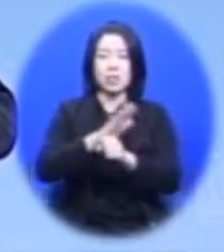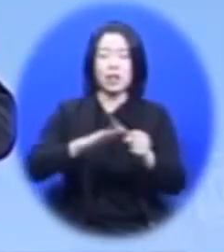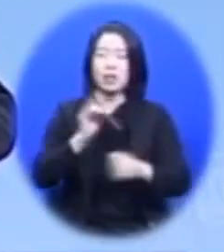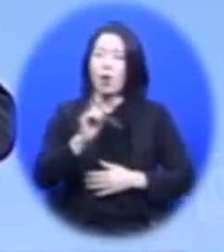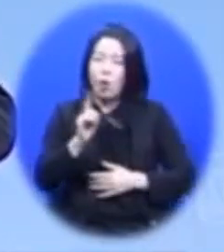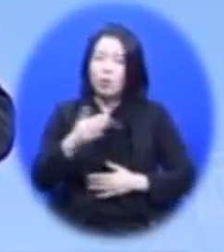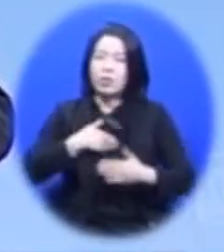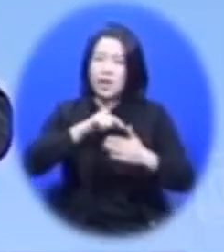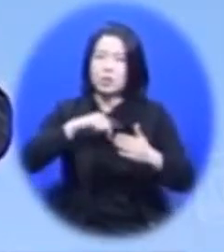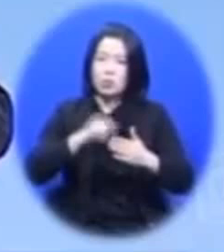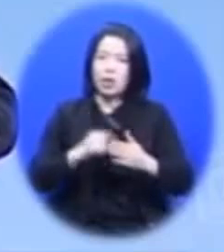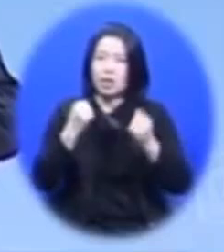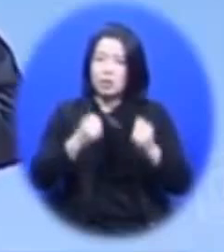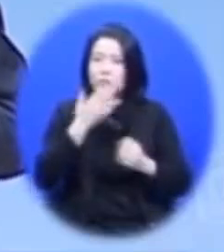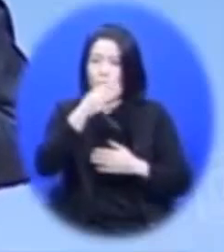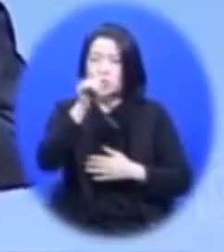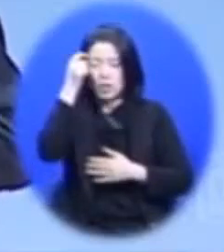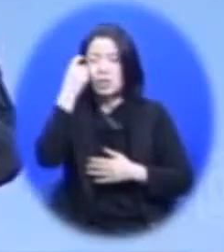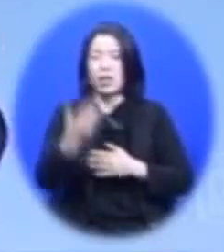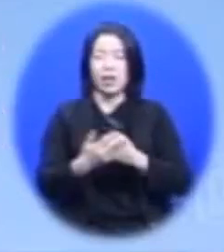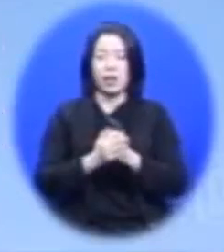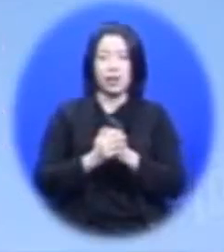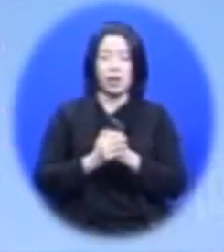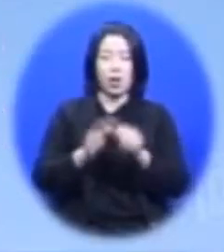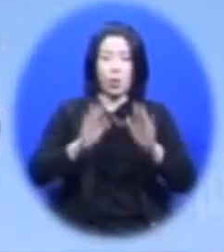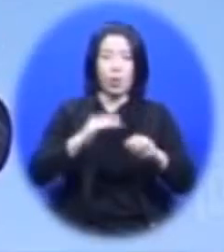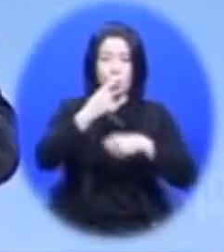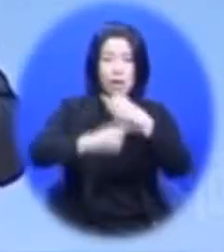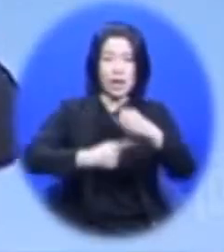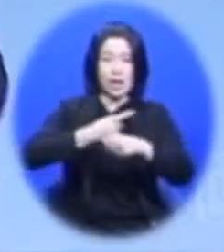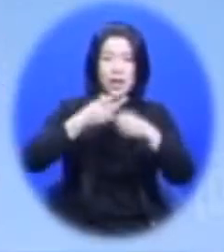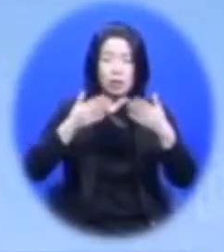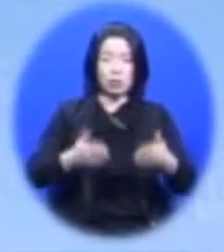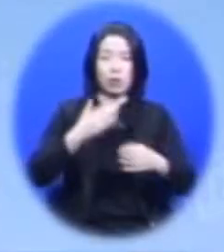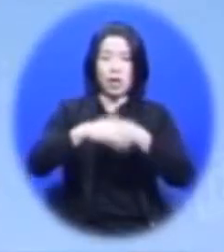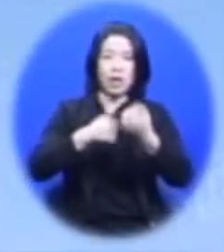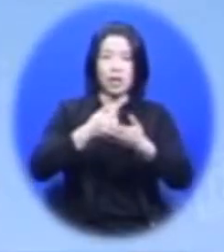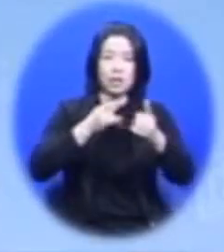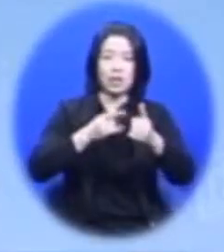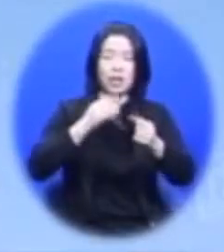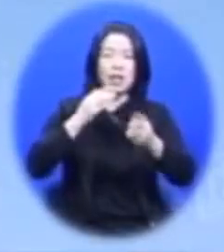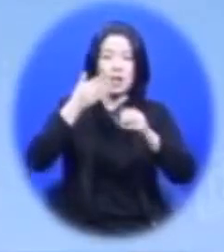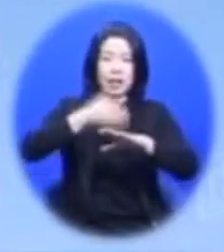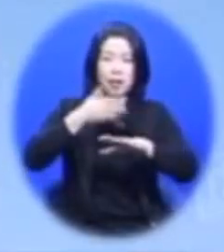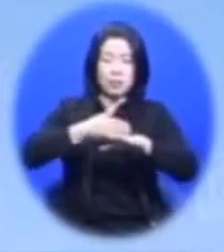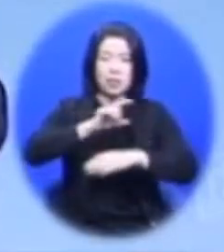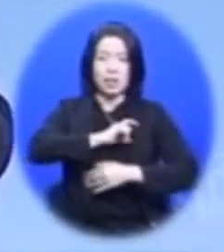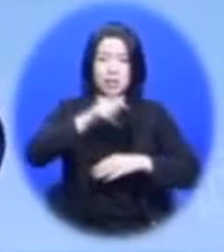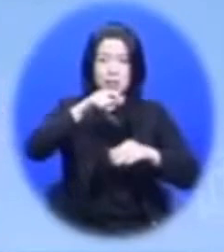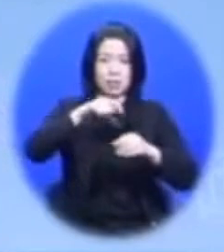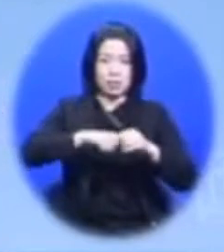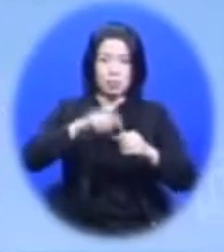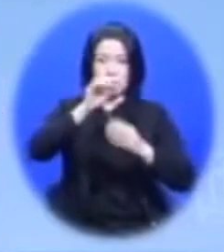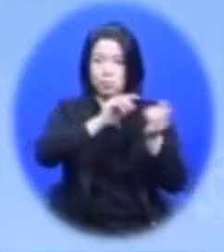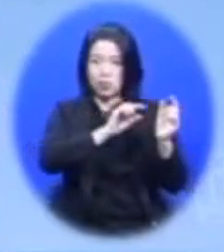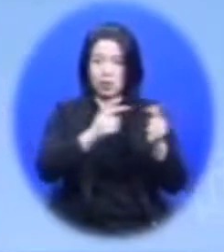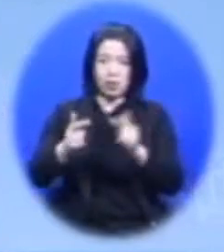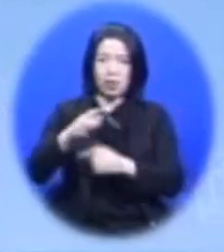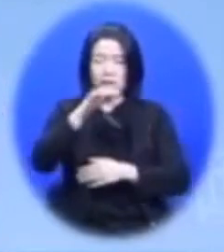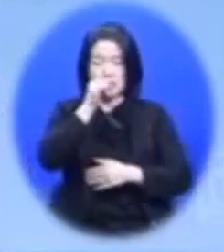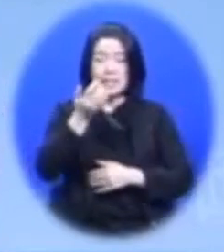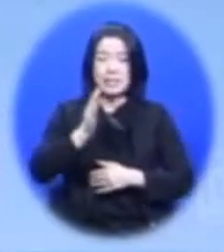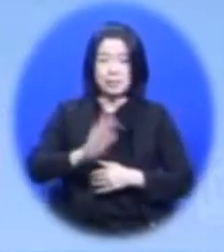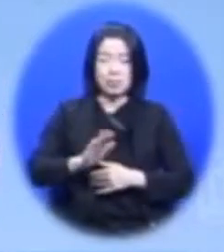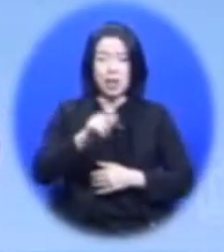머물겠느냐고 하셨어요. 올 1년 동안 하나님께 감사한 제목이 여러 가지가 있지만 그 중에 하나만